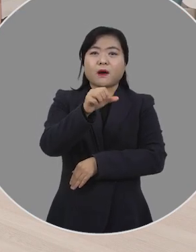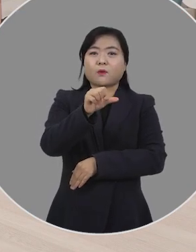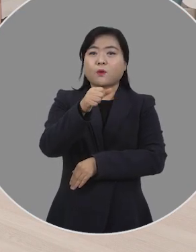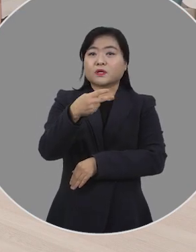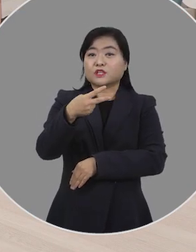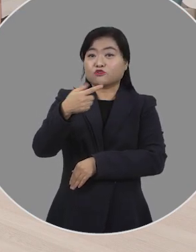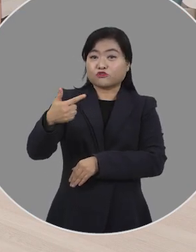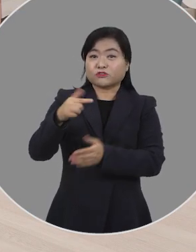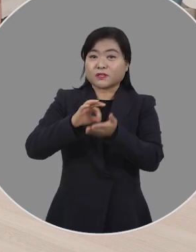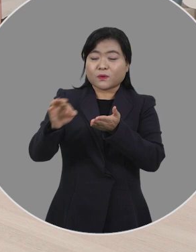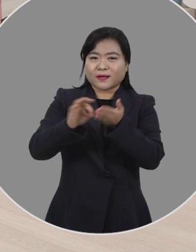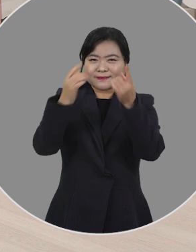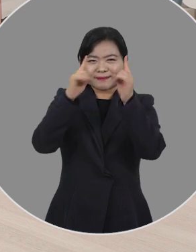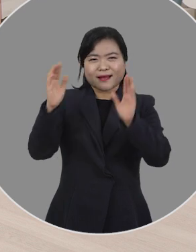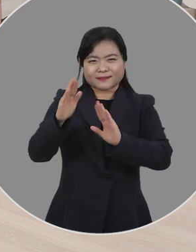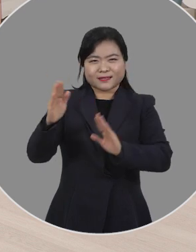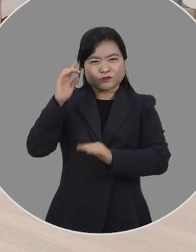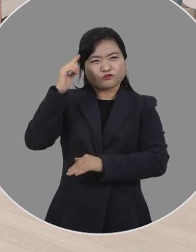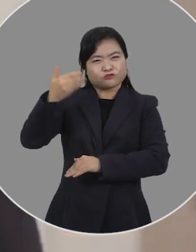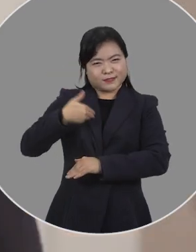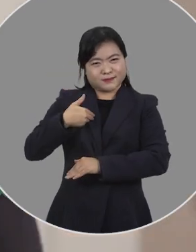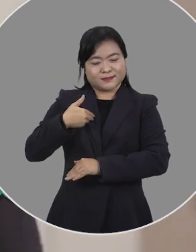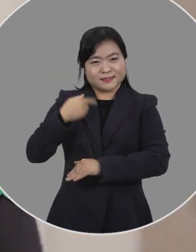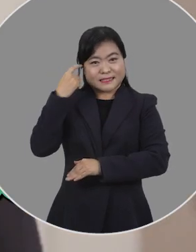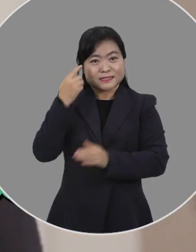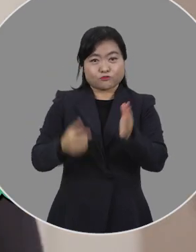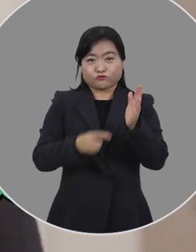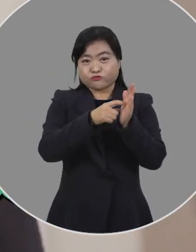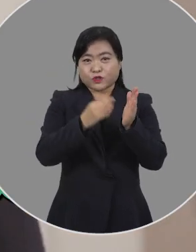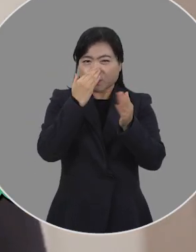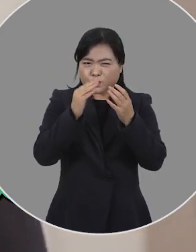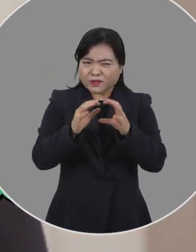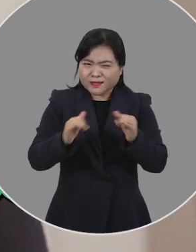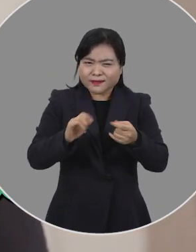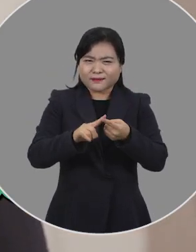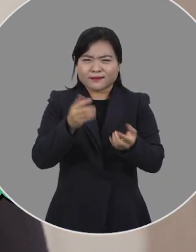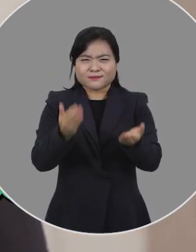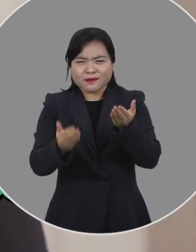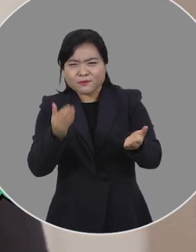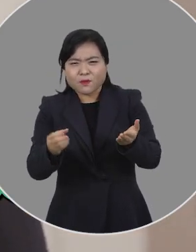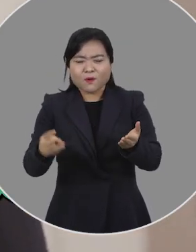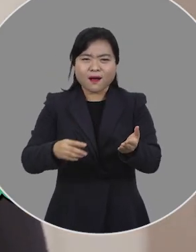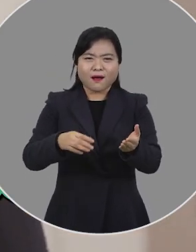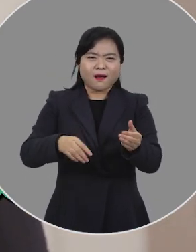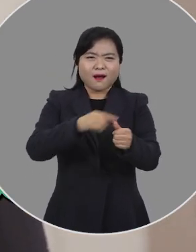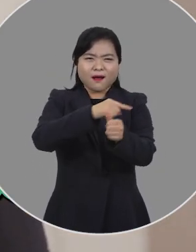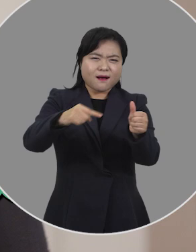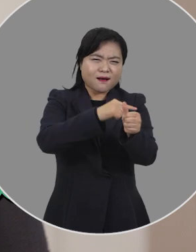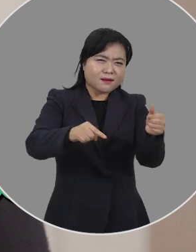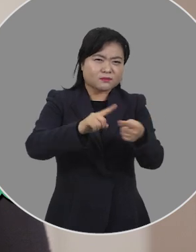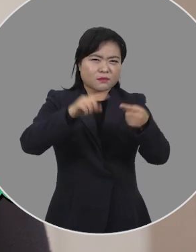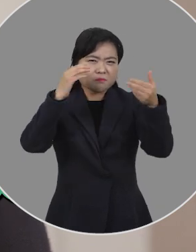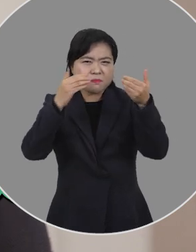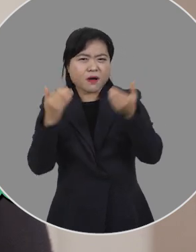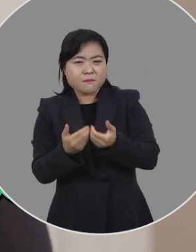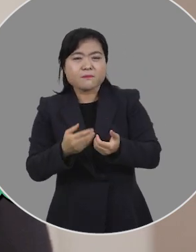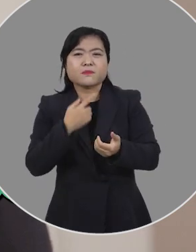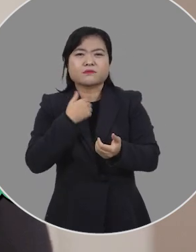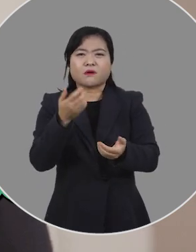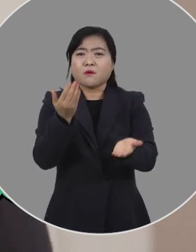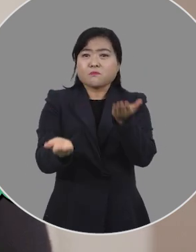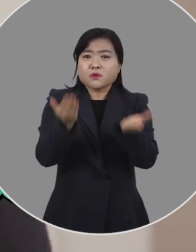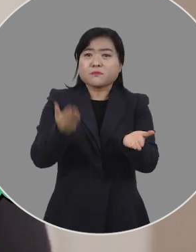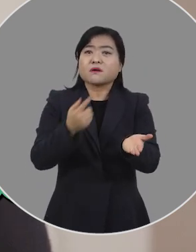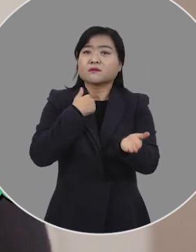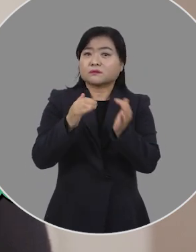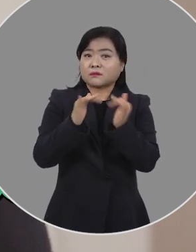8526 쓰시는 대학생께서 올려주신 질문이에요. 유대인에 대한 차별과 학살에 반대하고 비판했던, 저항했던